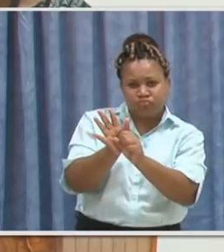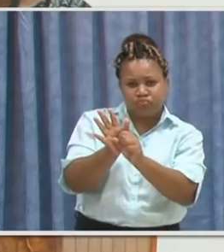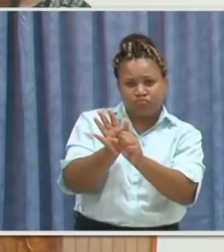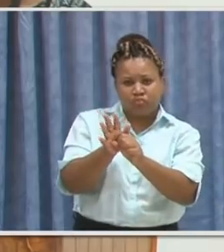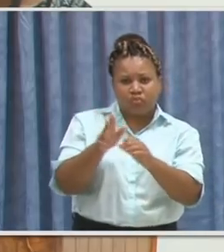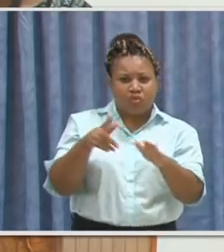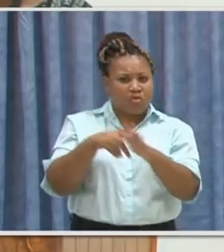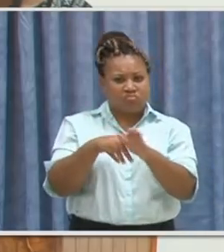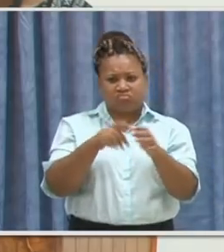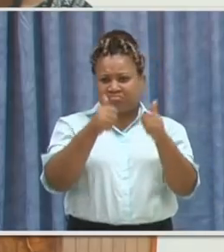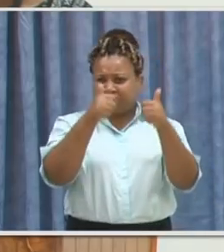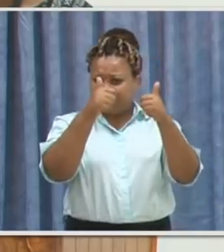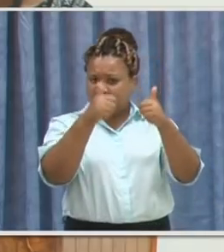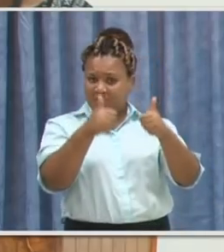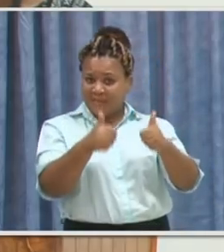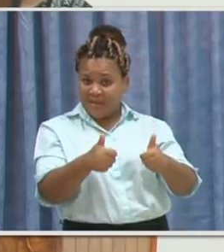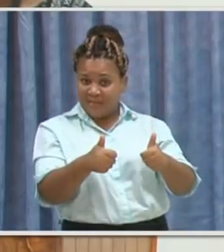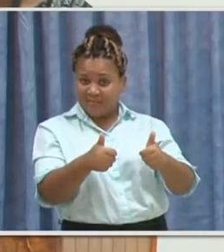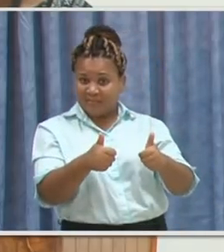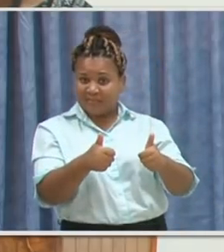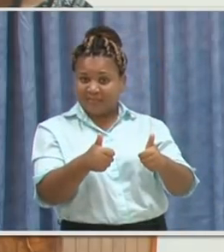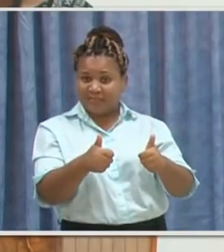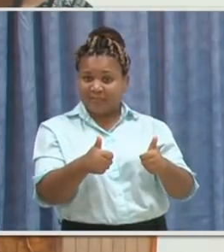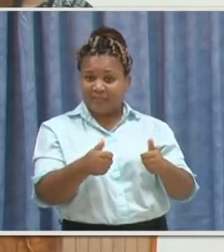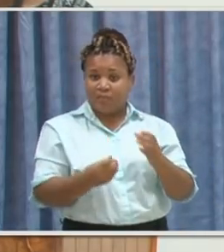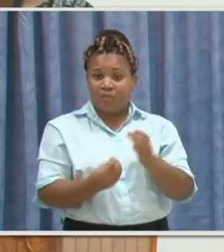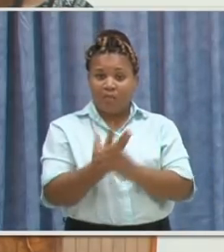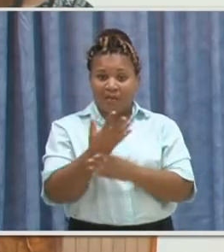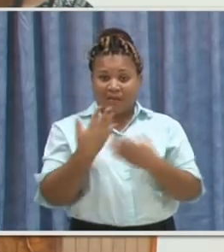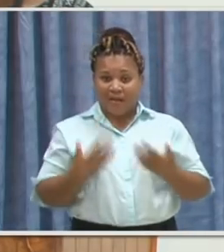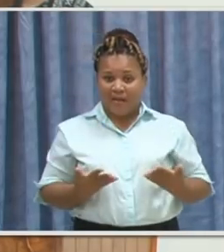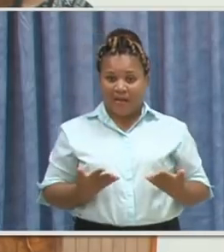journée, nous tiens à nous 5 patients d'isolation